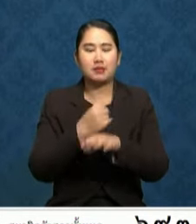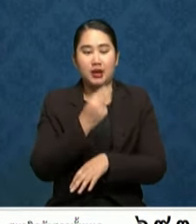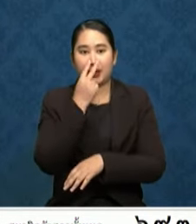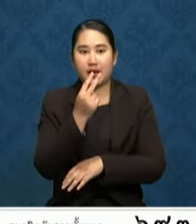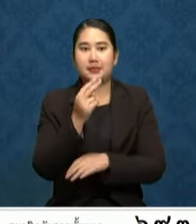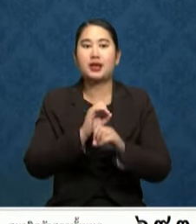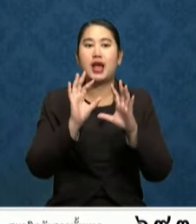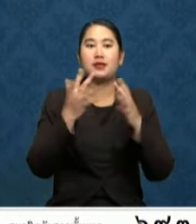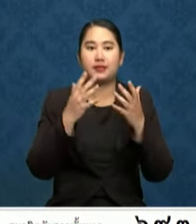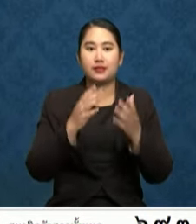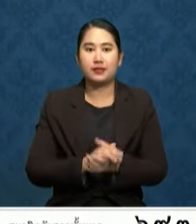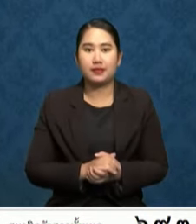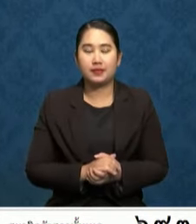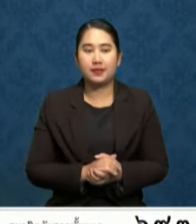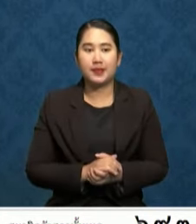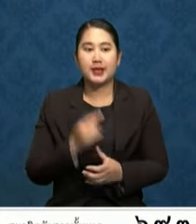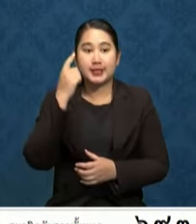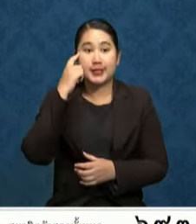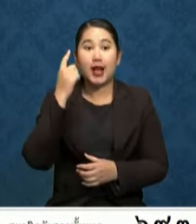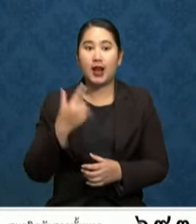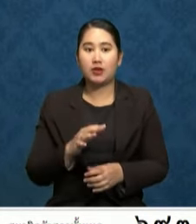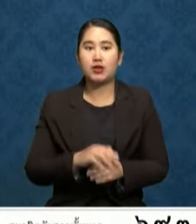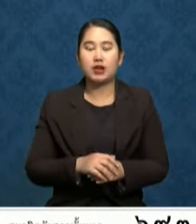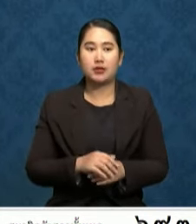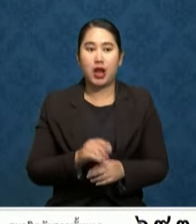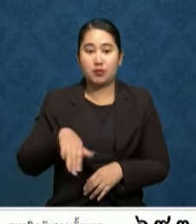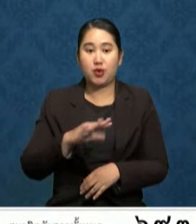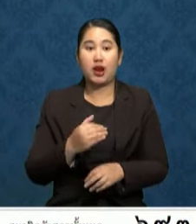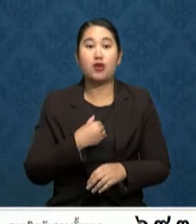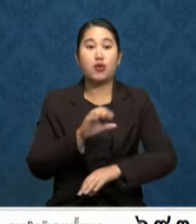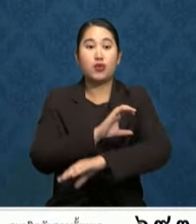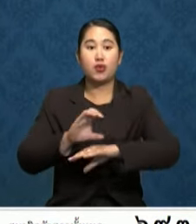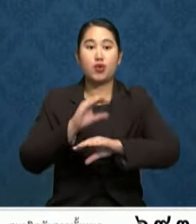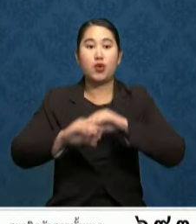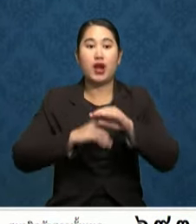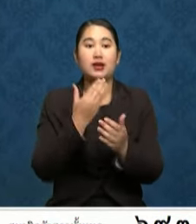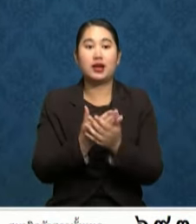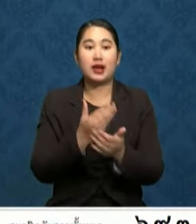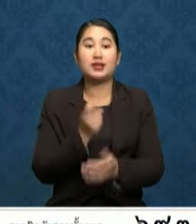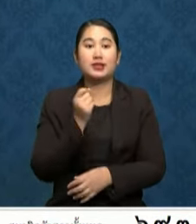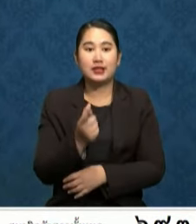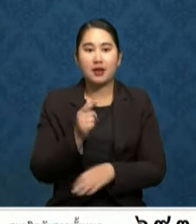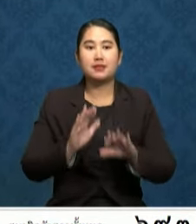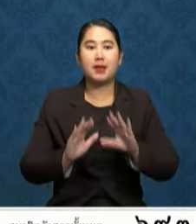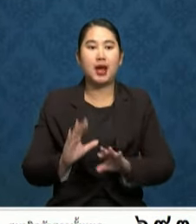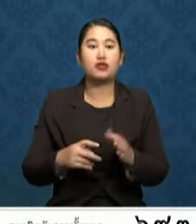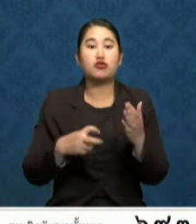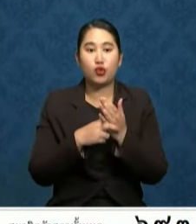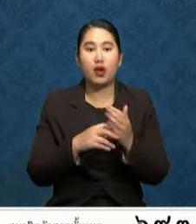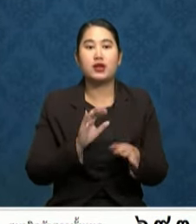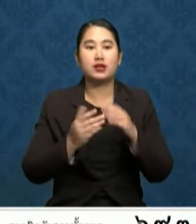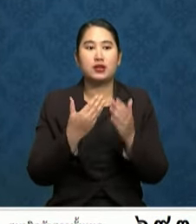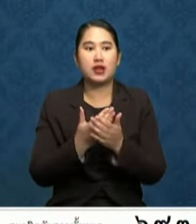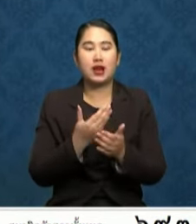เขานะครับเป็นไปไม่ได้เลยครับถ้าท่านตั้งสร้างรถไฟฟ้าเนี่ยต้องต้องเก็บอย่างน้อยๆเนี่ยนะครับผมบอกให้เลยถัเฉลี่ยอย่างน้อย